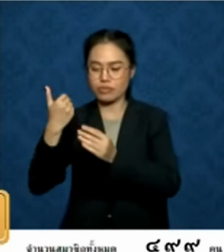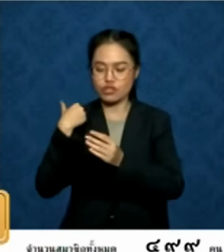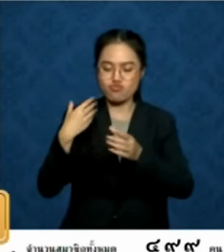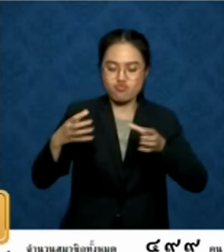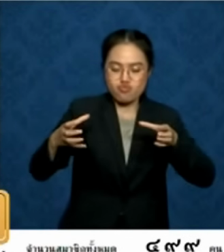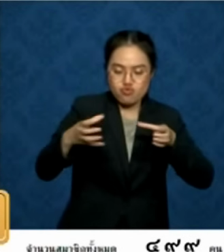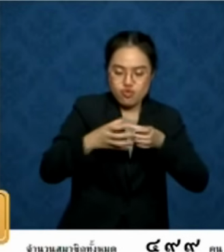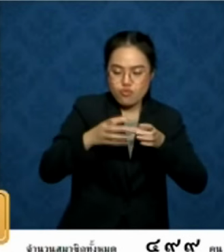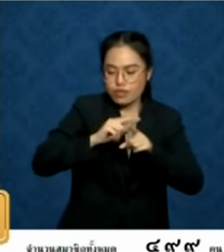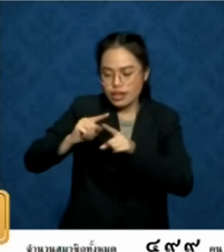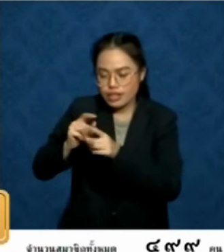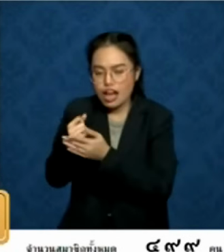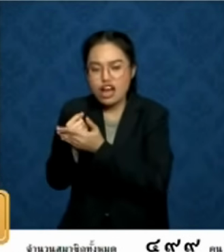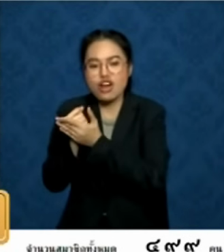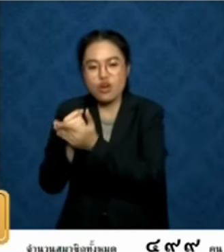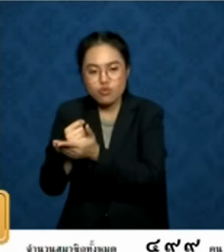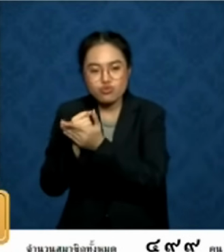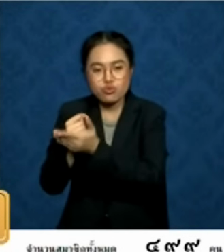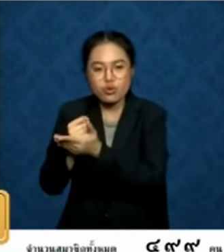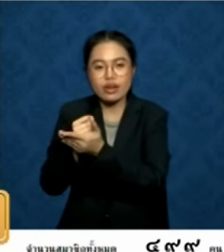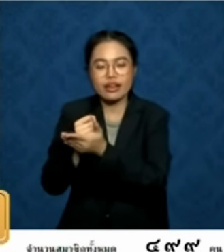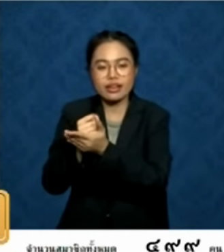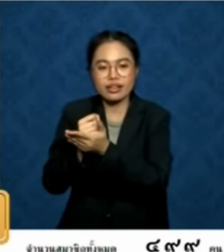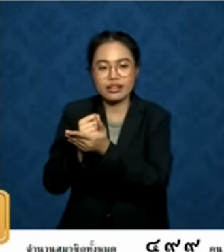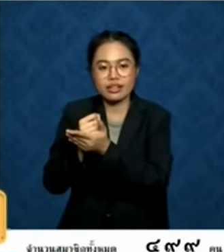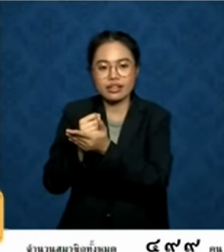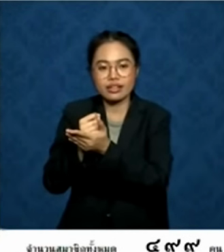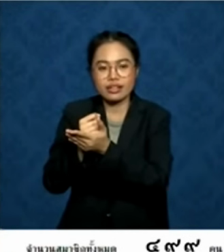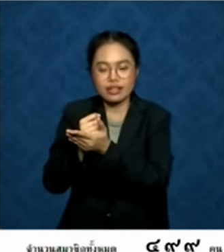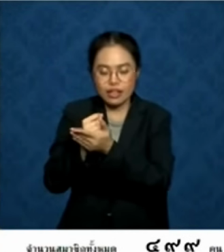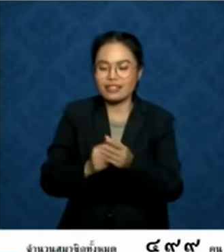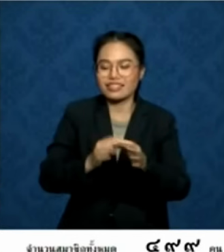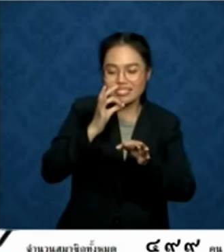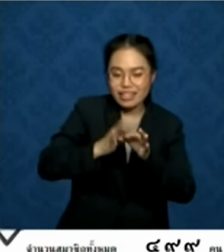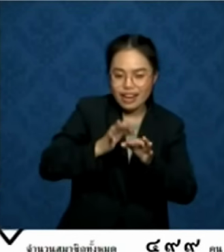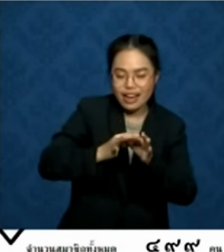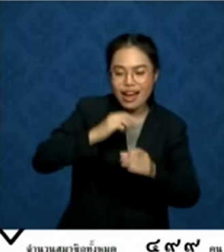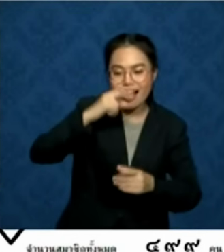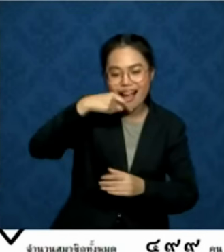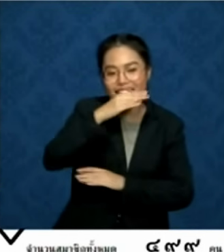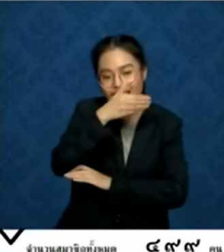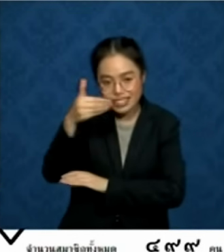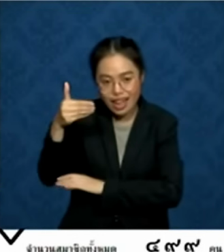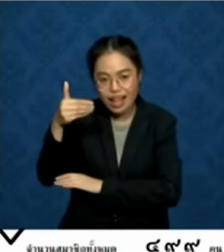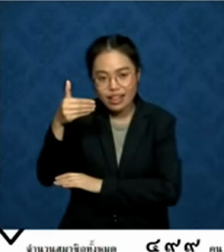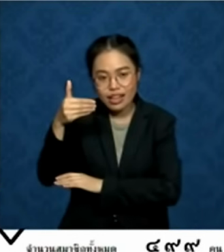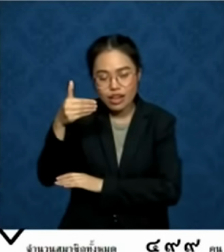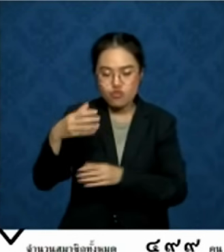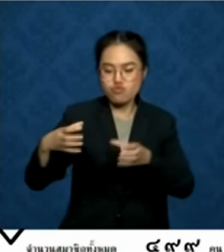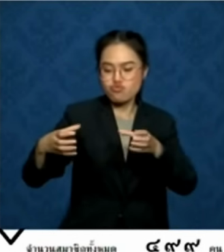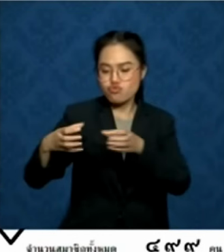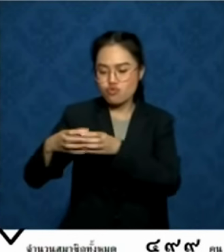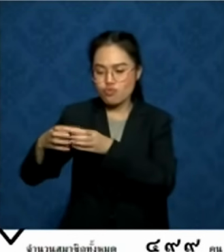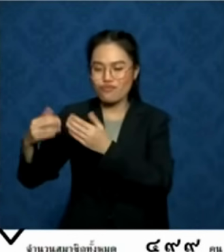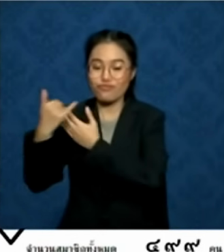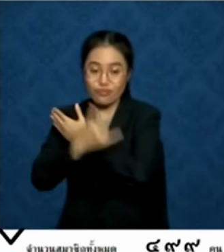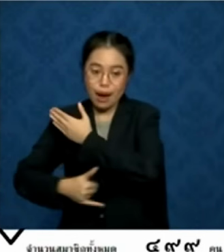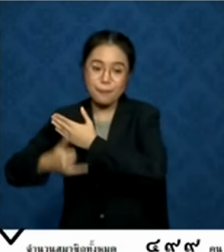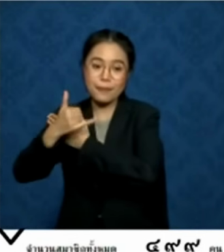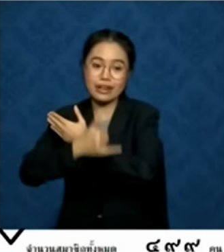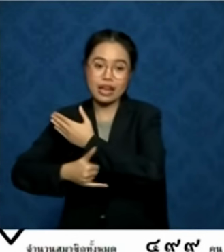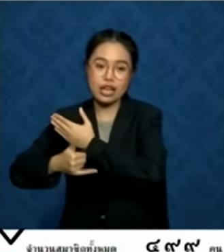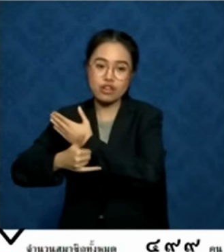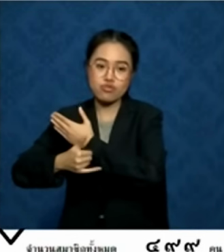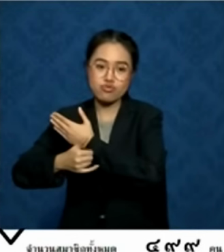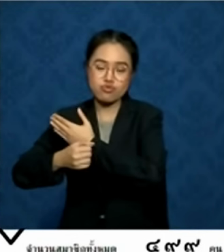นักงานสภาพัฒนาเศรษฐกิจและสังคมแห่งชาติธนาคารแห่งประเทศไทยและยังมีองค์กรต่างประเทศที่ลดการ